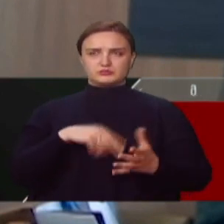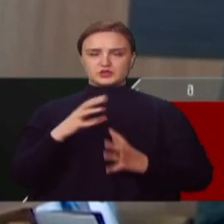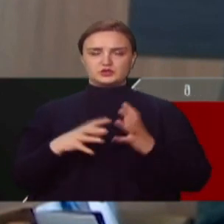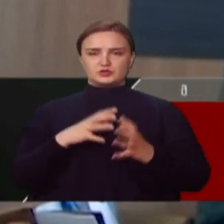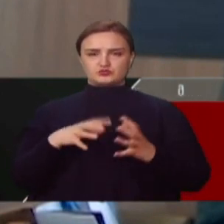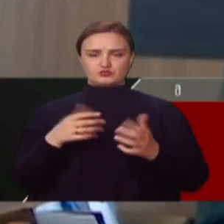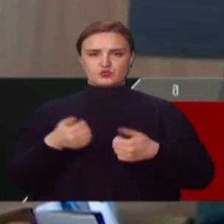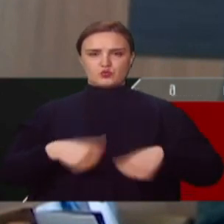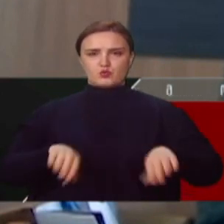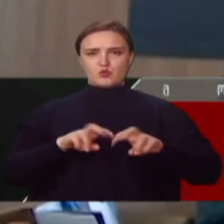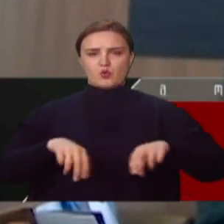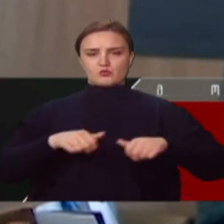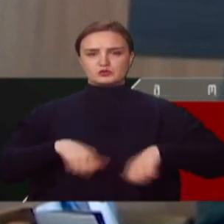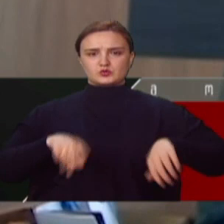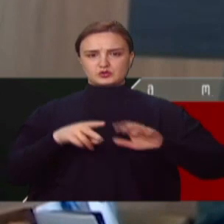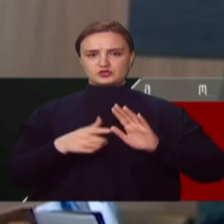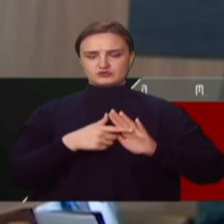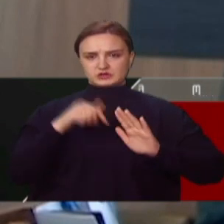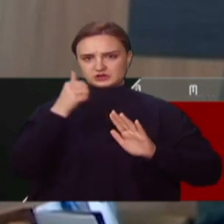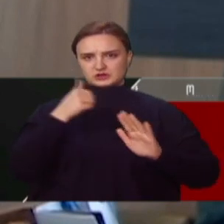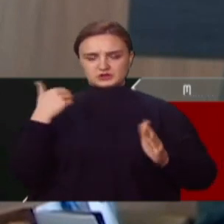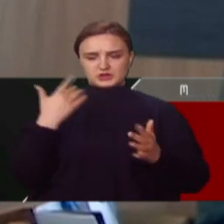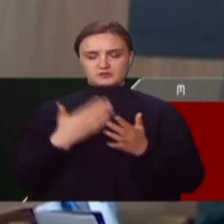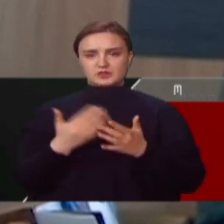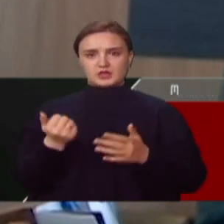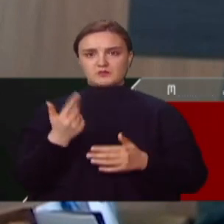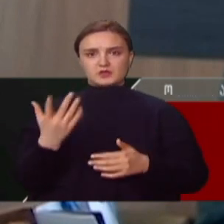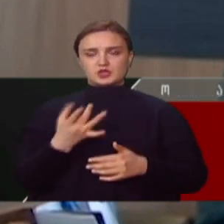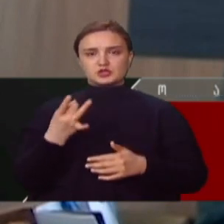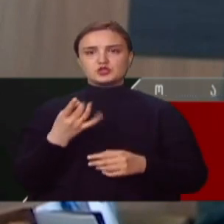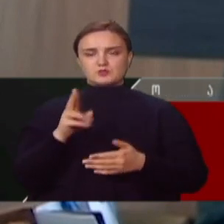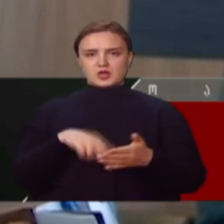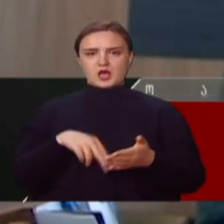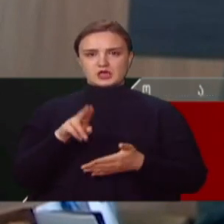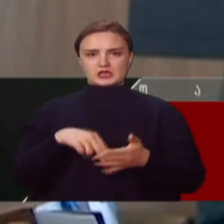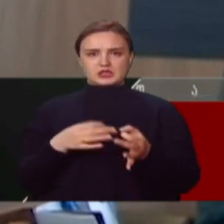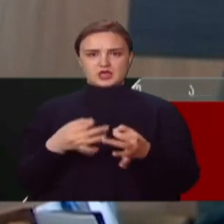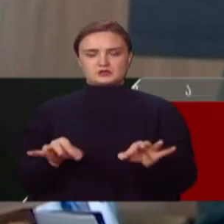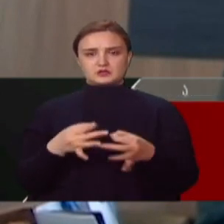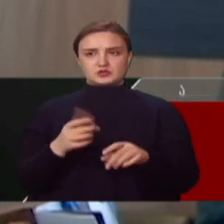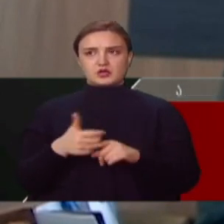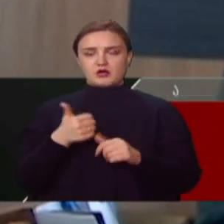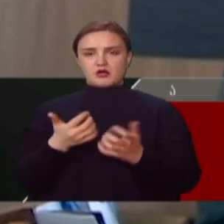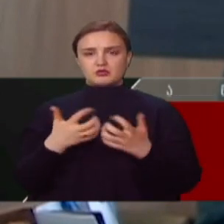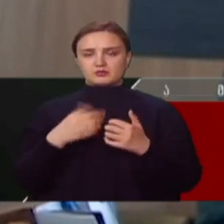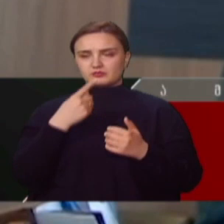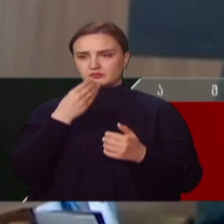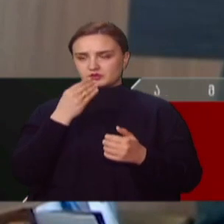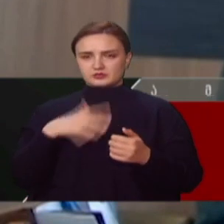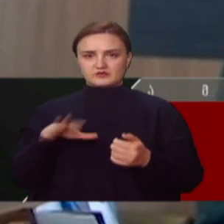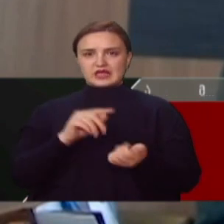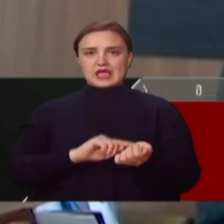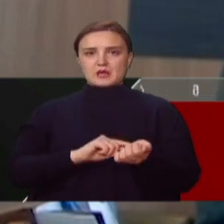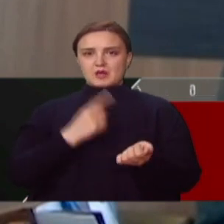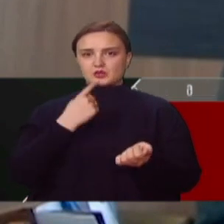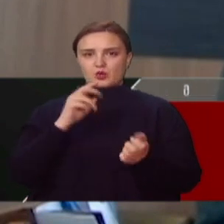კომისიის მიერ დაახლოებით 2007 წლის შემდეგ. კლინიკამ დღემდე რამდენჯერმე განაახლა აკრედიტაცია. ჩვენ ძალიან კარგად აღჭურვილი ჰემატოლოგიური კლინიკა გვაქვს,